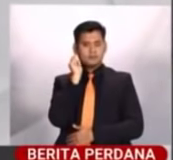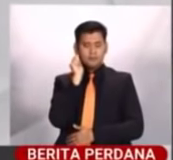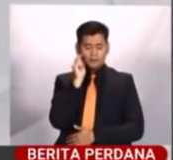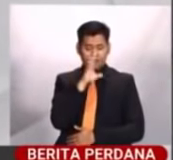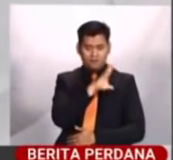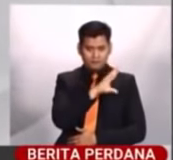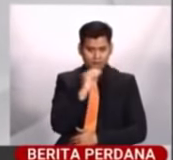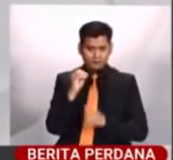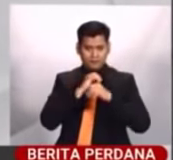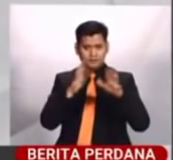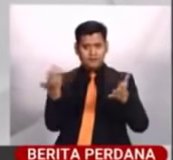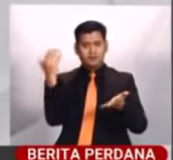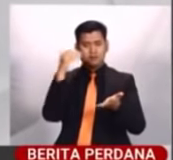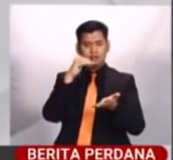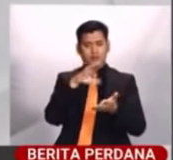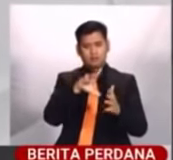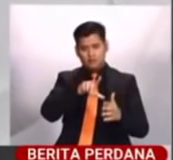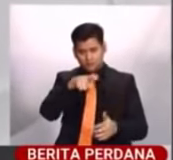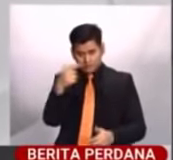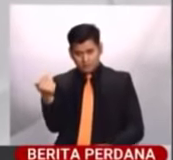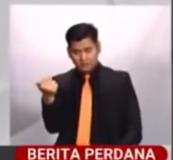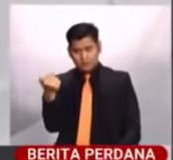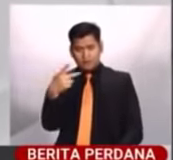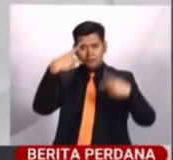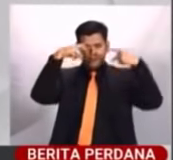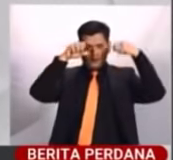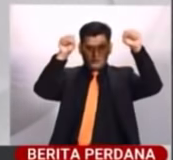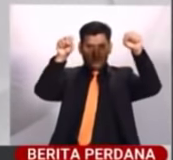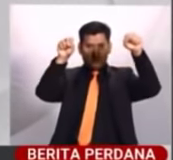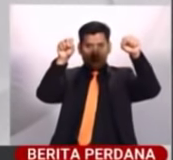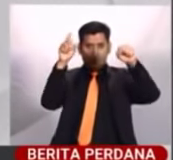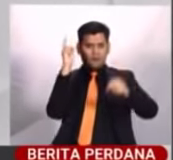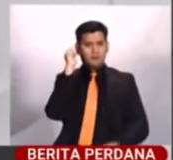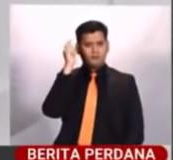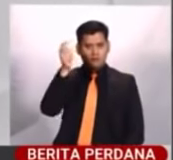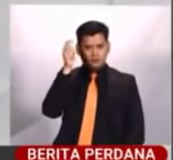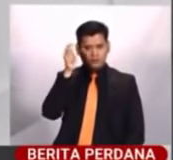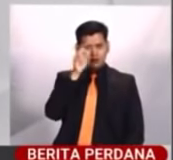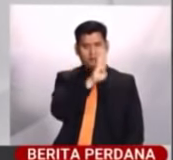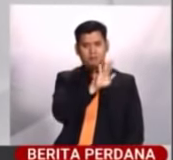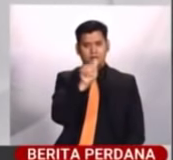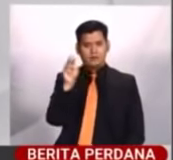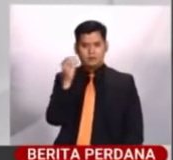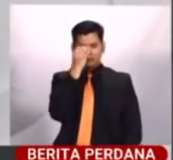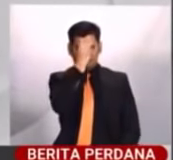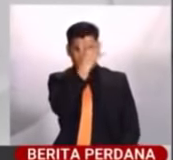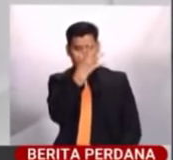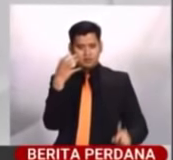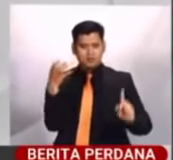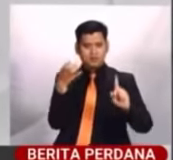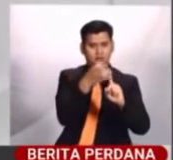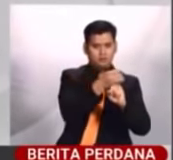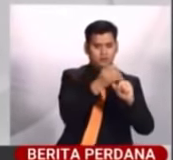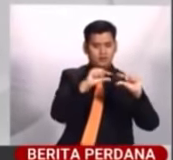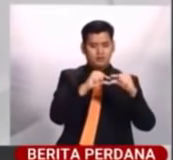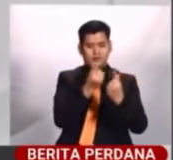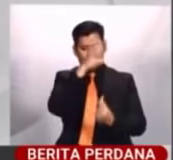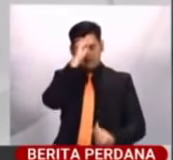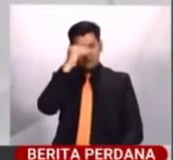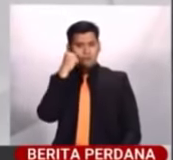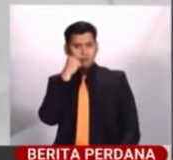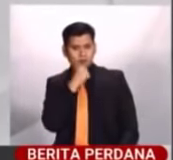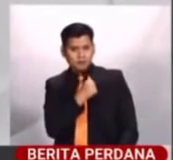Dalam perkembangan lain, Dato' Sri Norza yang juga Presiden Persatuan Badminton Malaysia BAM berkata pencapaian skuad lelaki dan